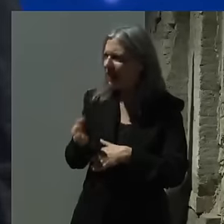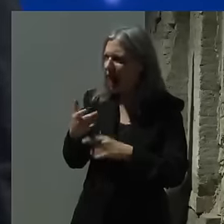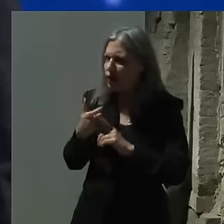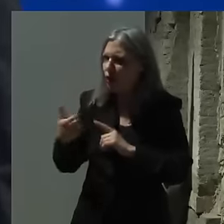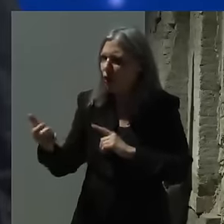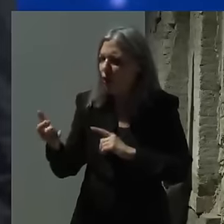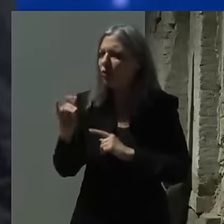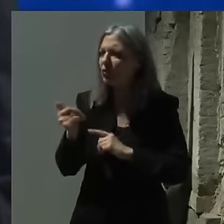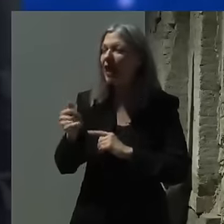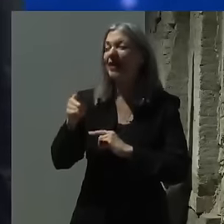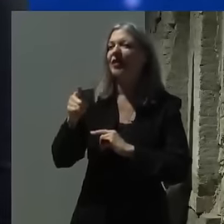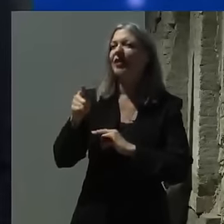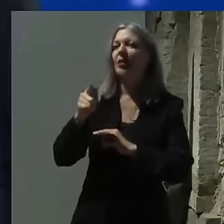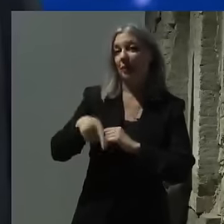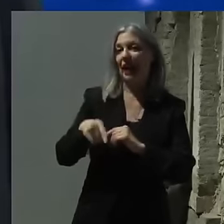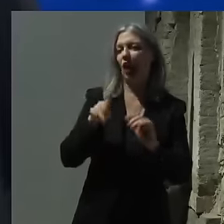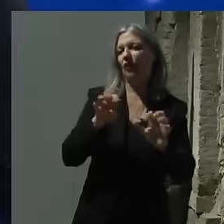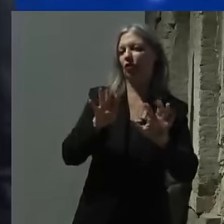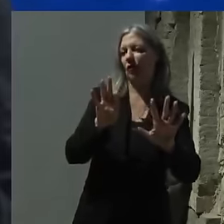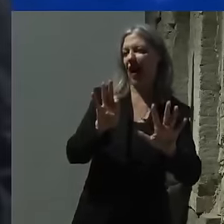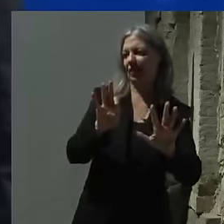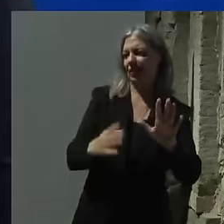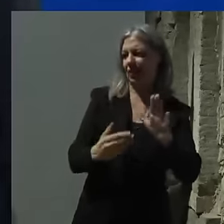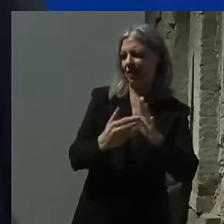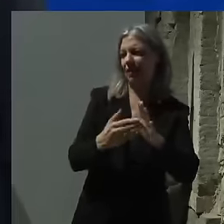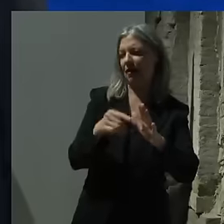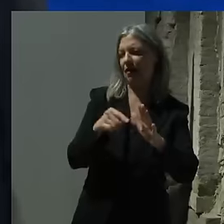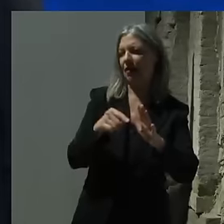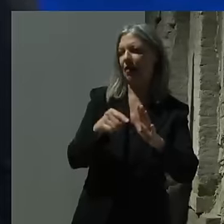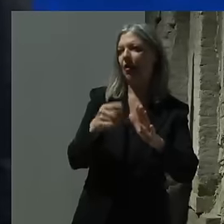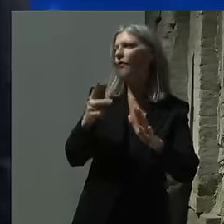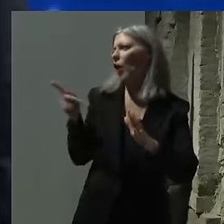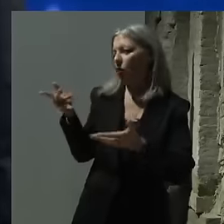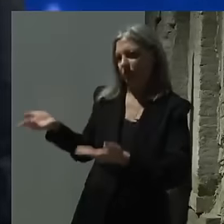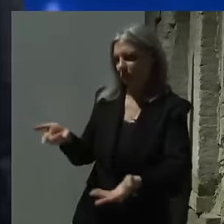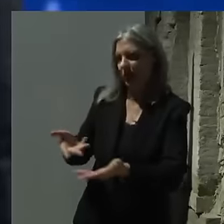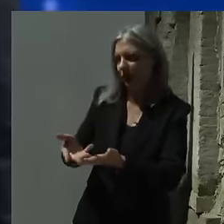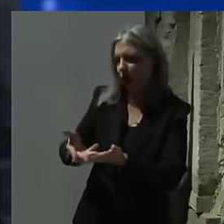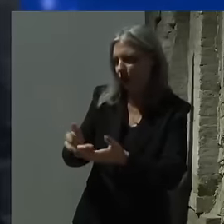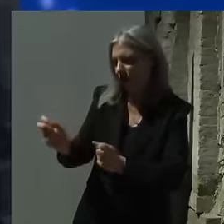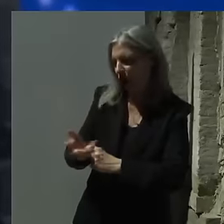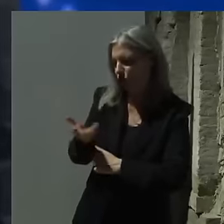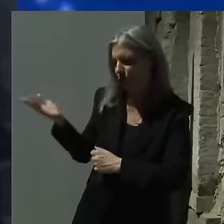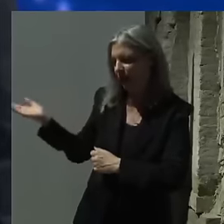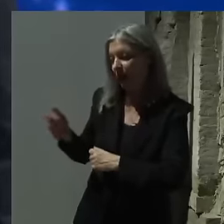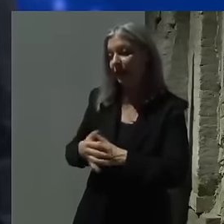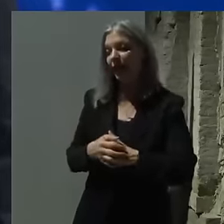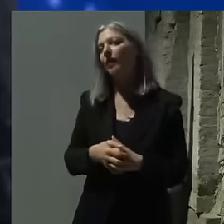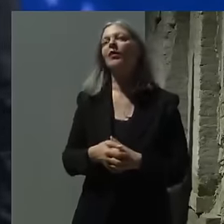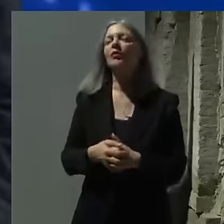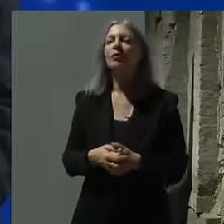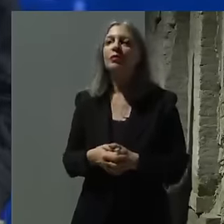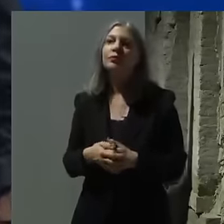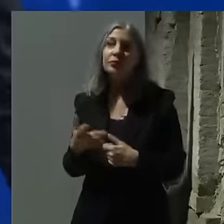scusate, del 1990 all'ergastolo. Adesso ovviamente lui ci racconterà rapidamente, ma per quanto è possibile,